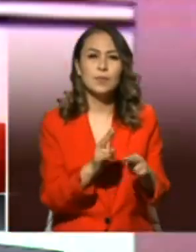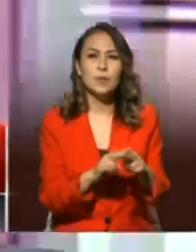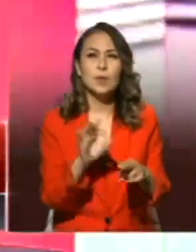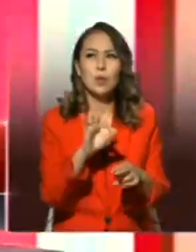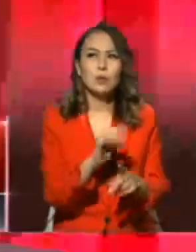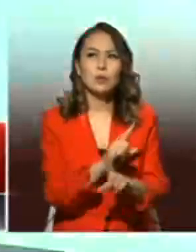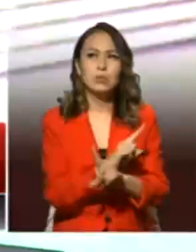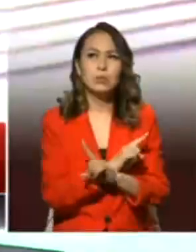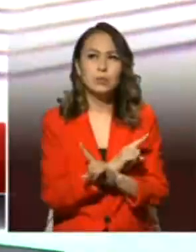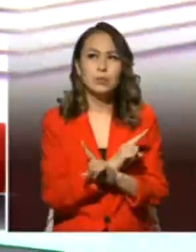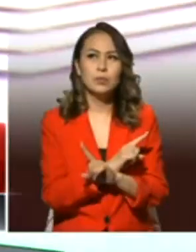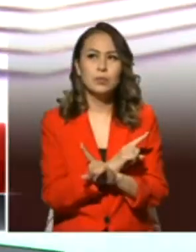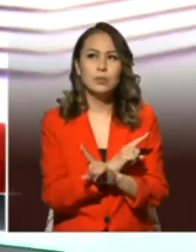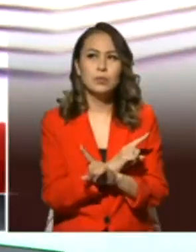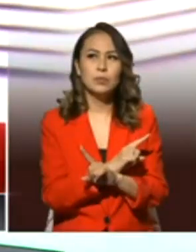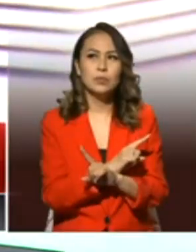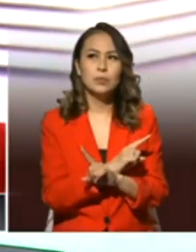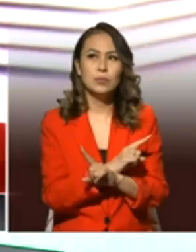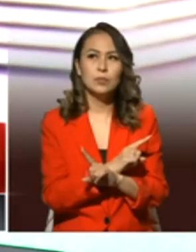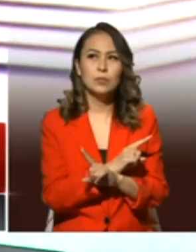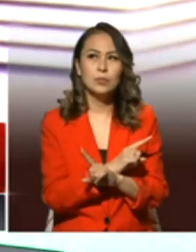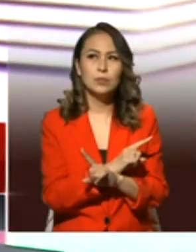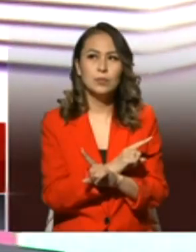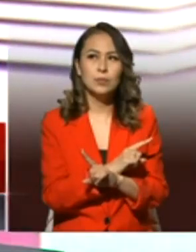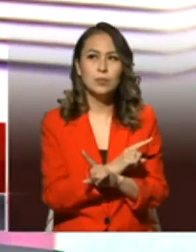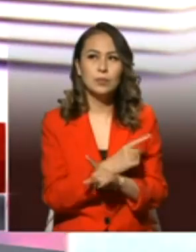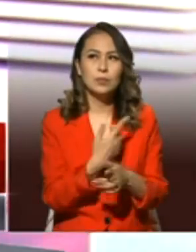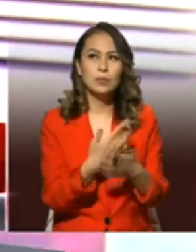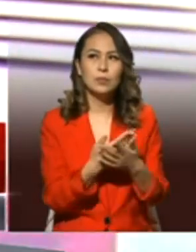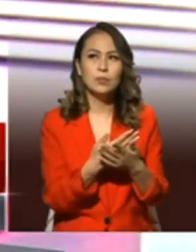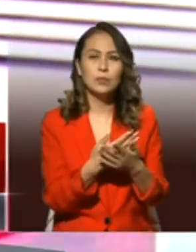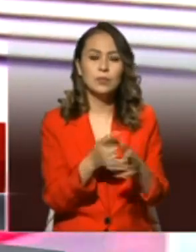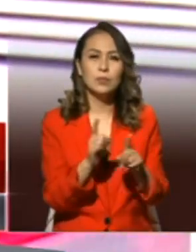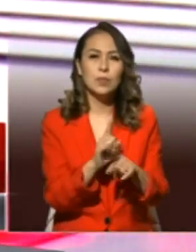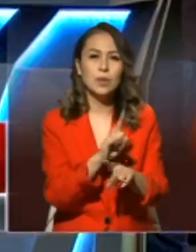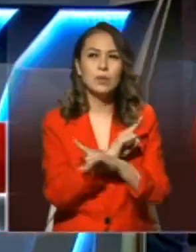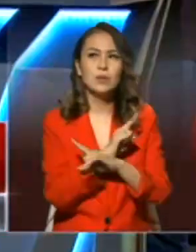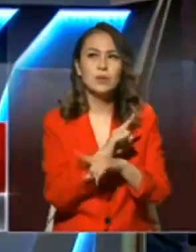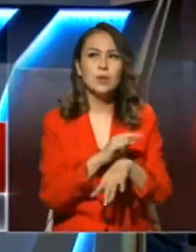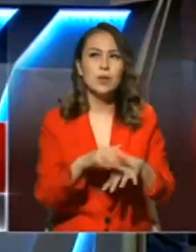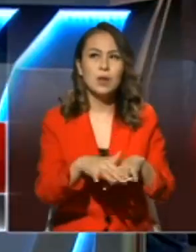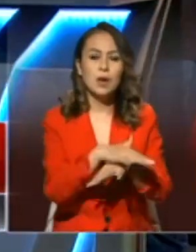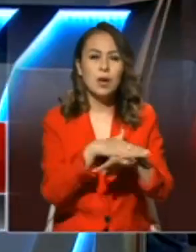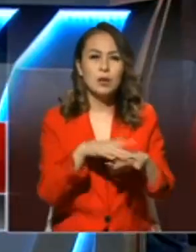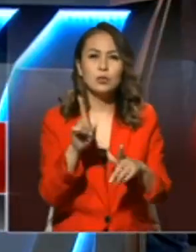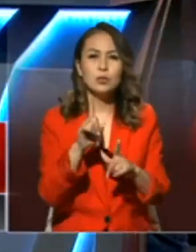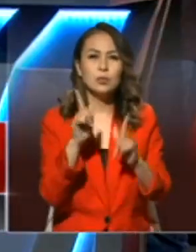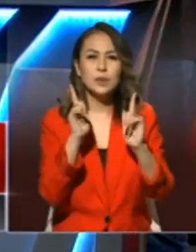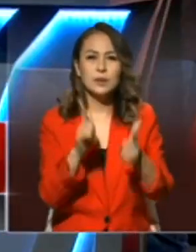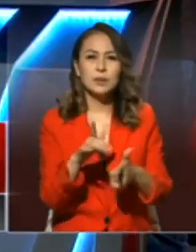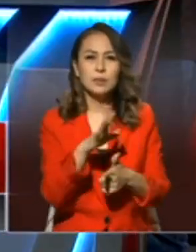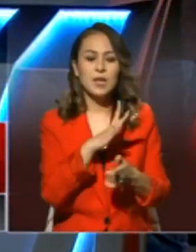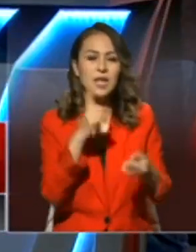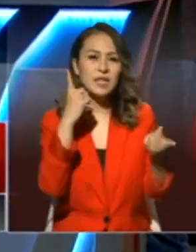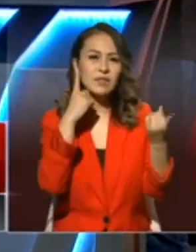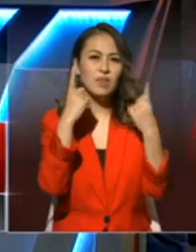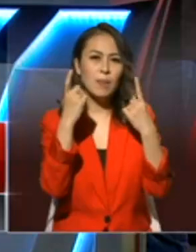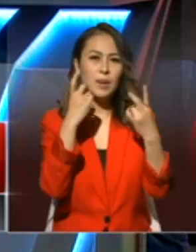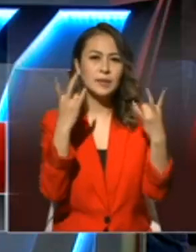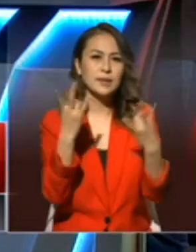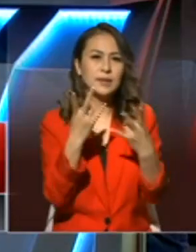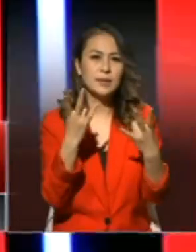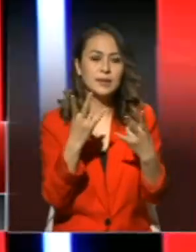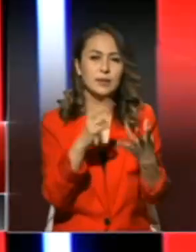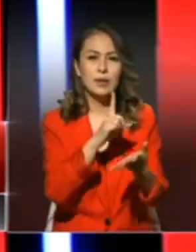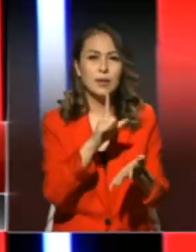донорлыққа 0,0-27%. Ну, примерно да. Бізде мәйіттік донорлыққа халық келісім беру үшін көбірек информация. Мәйіттік донорлық не